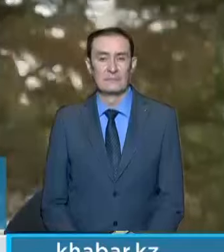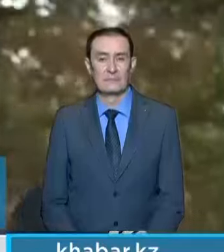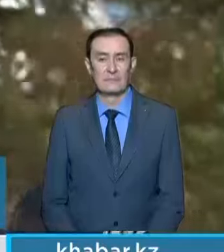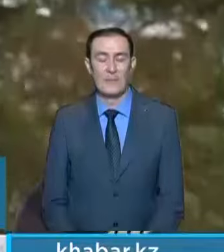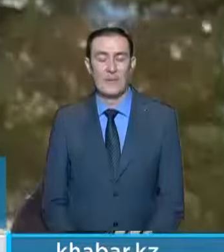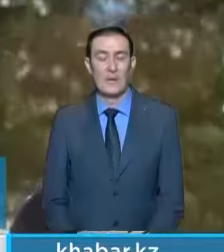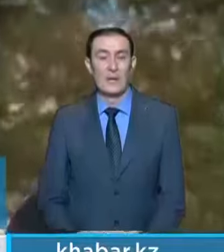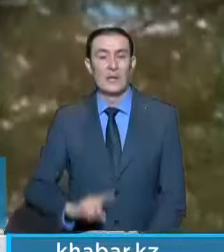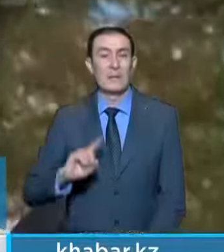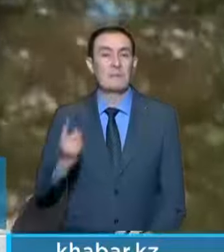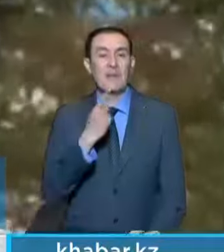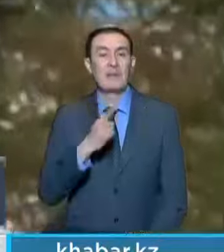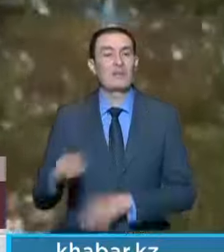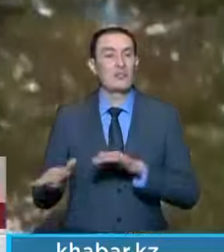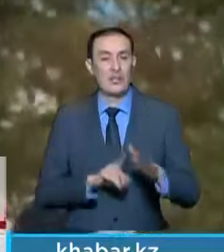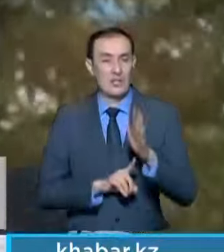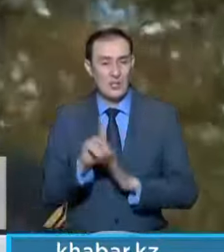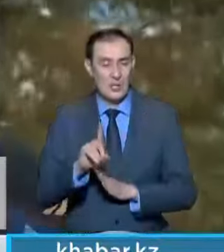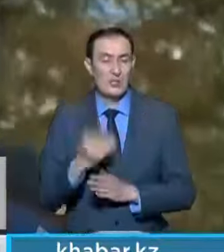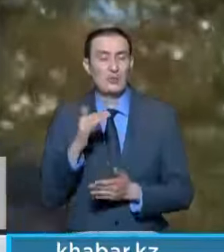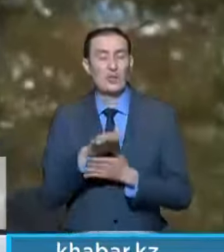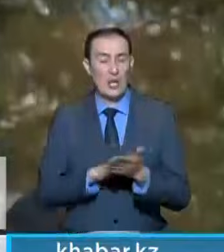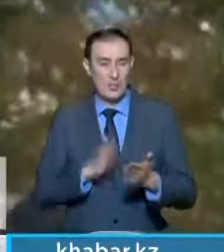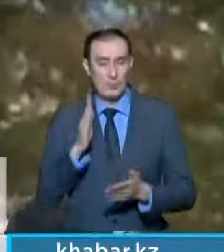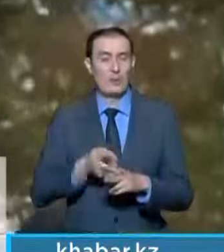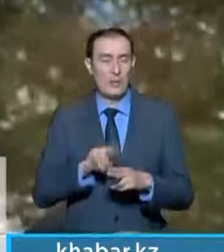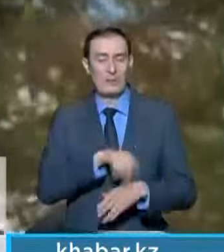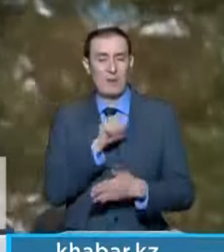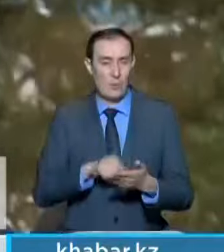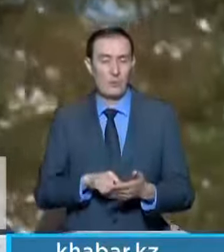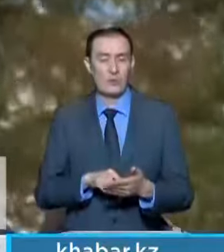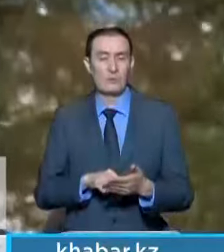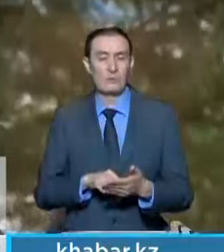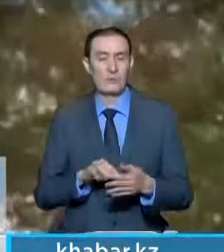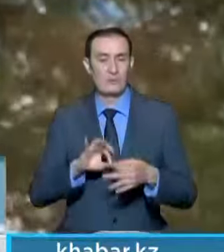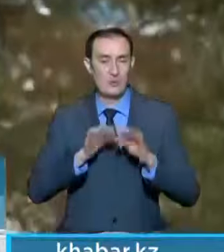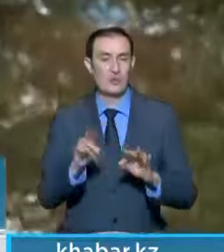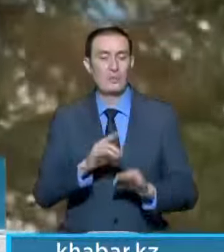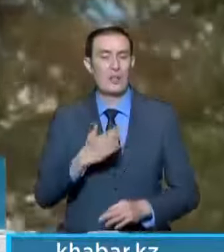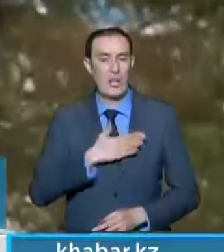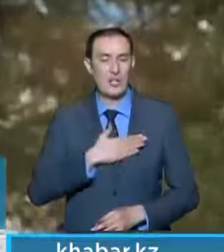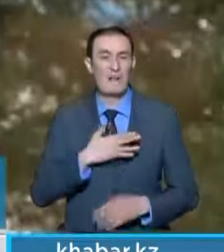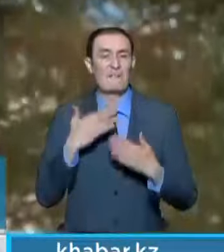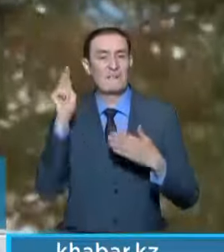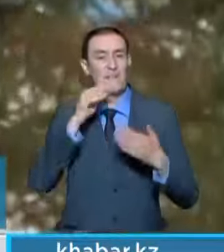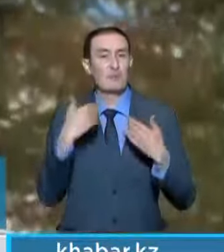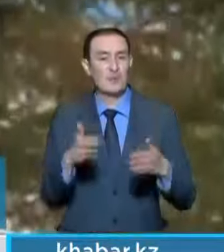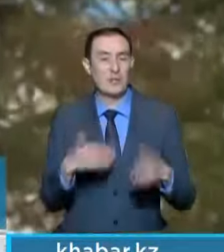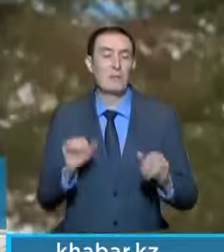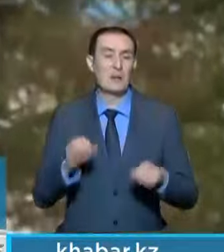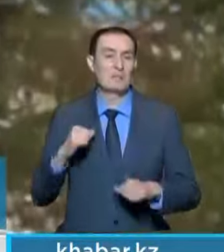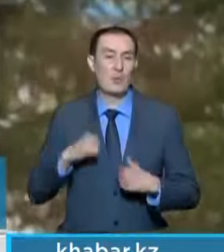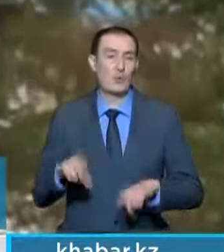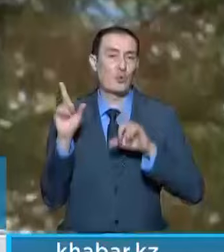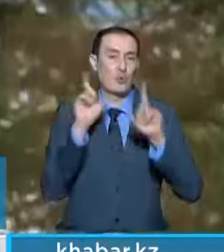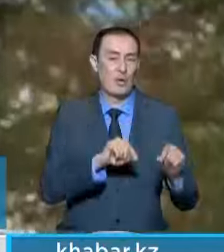Это вот еще первые шаги, мы еще дальше будем этот вопрос и дальше продумывать, для того, чтобы наши выпускники спокойно